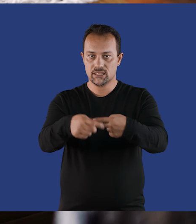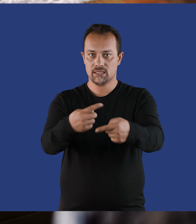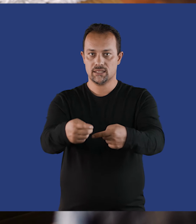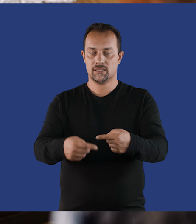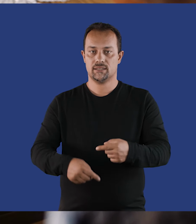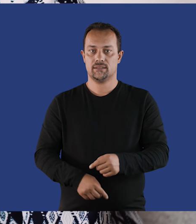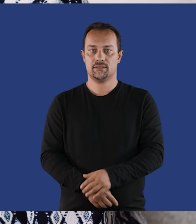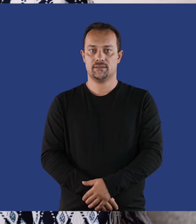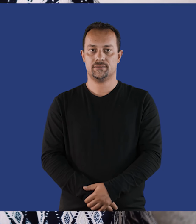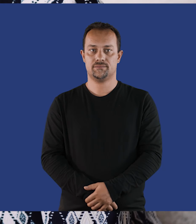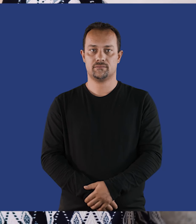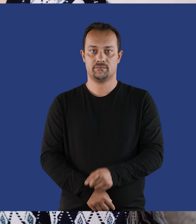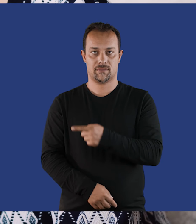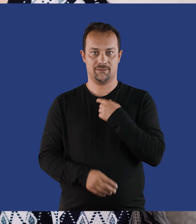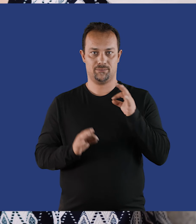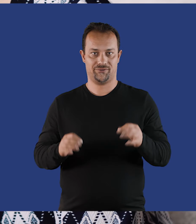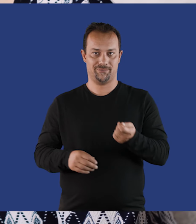Mensa.